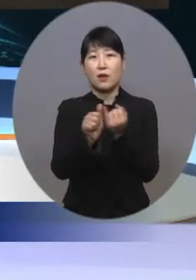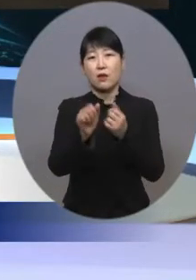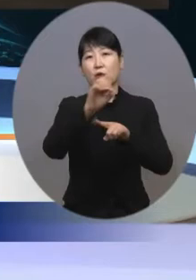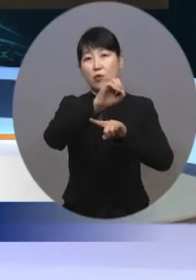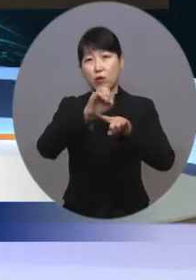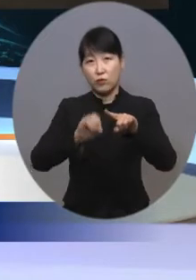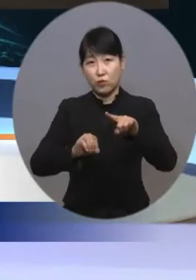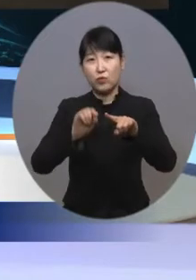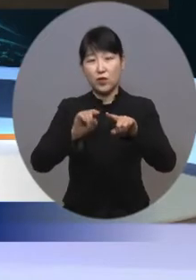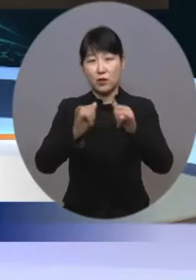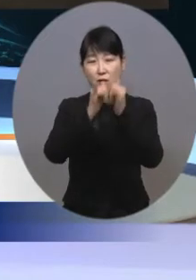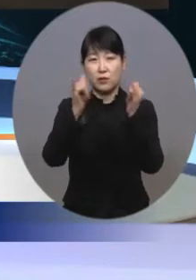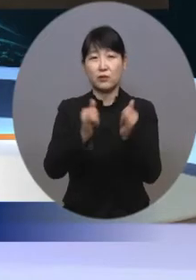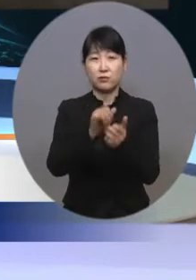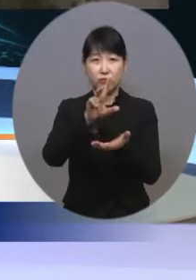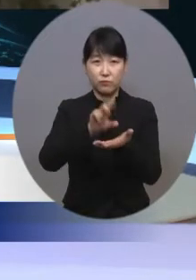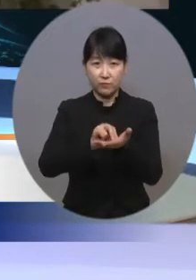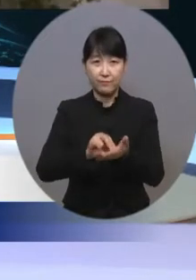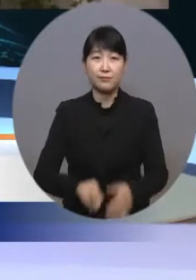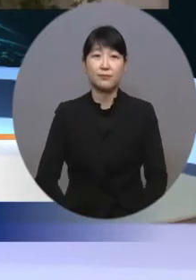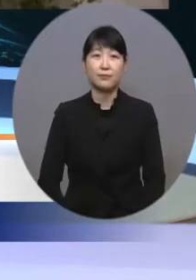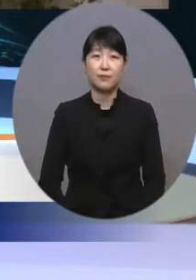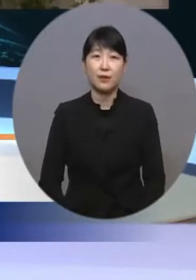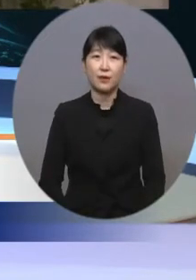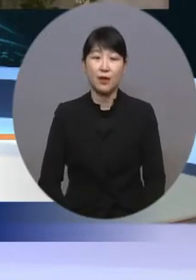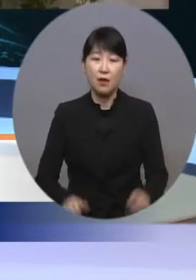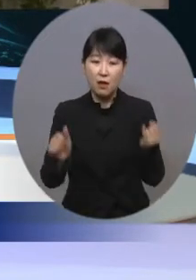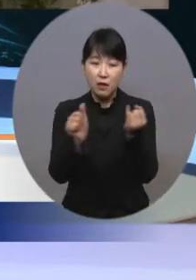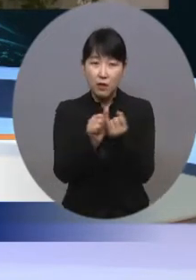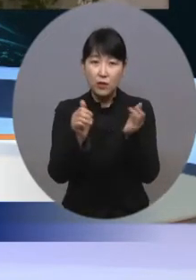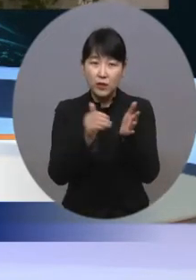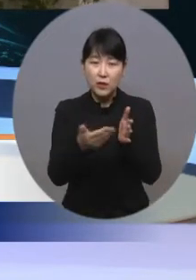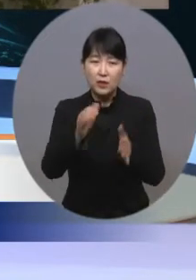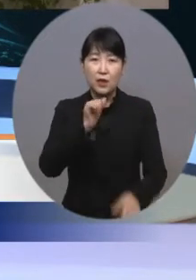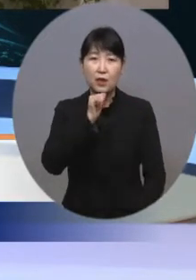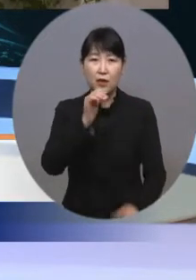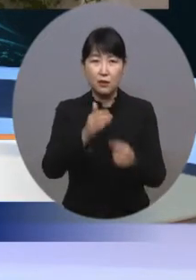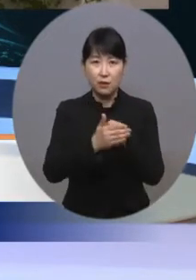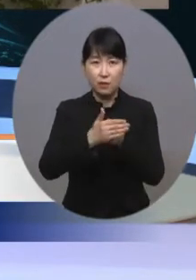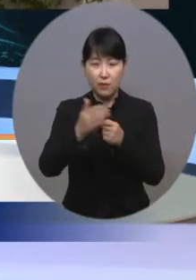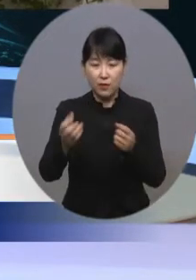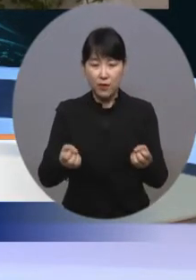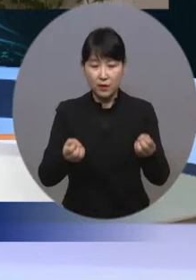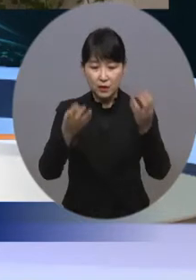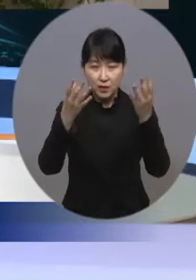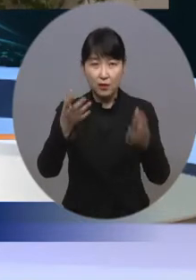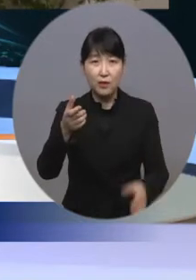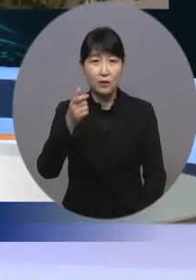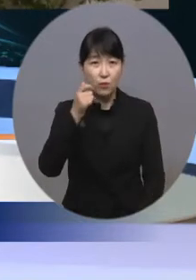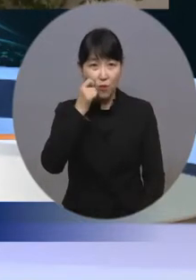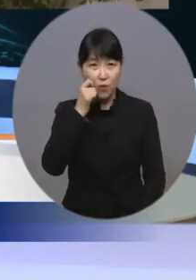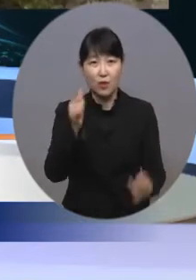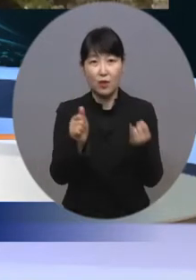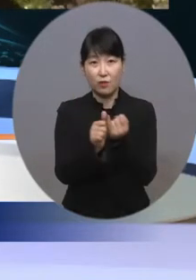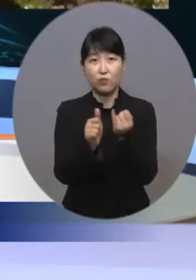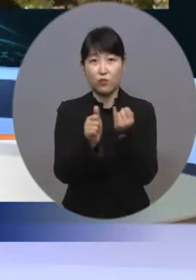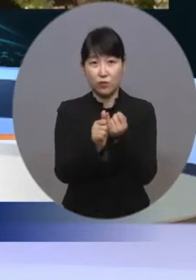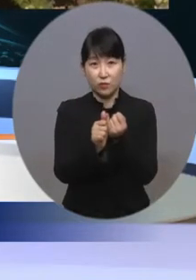큰 고민거리가 되고 있죠. 특히 결혼을 하고도 경제적인 어려움으로 결혼식을 못하는 부부들도